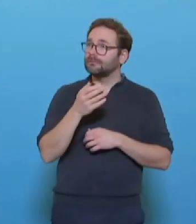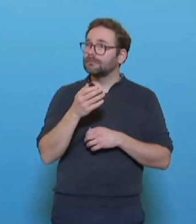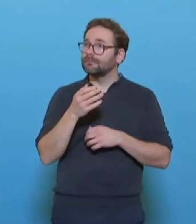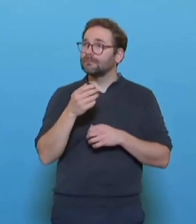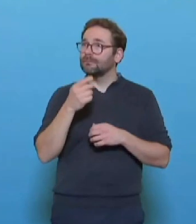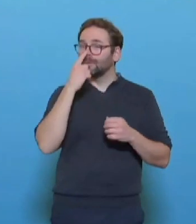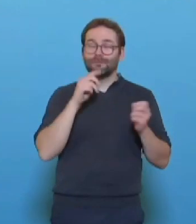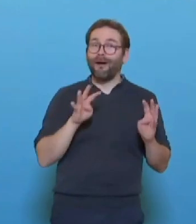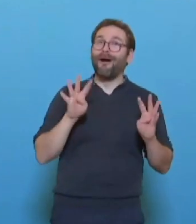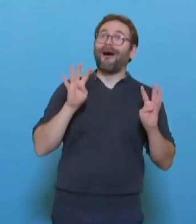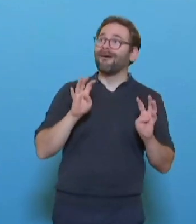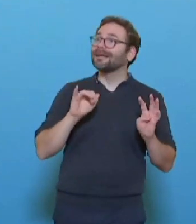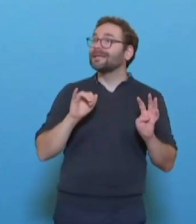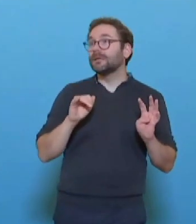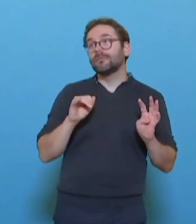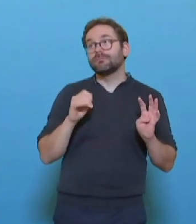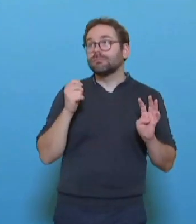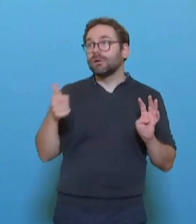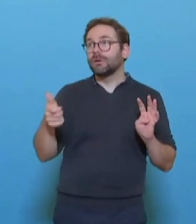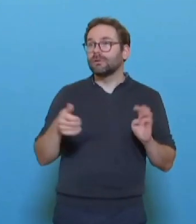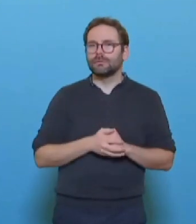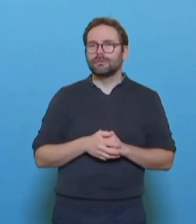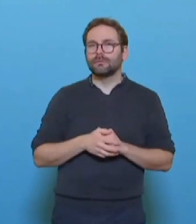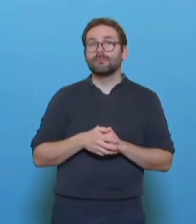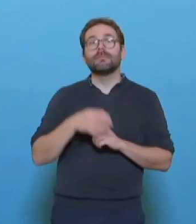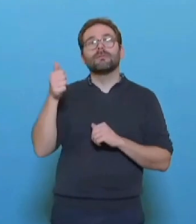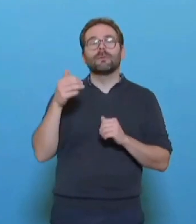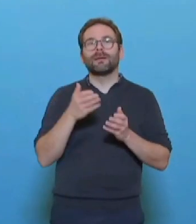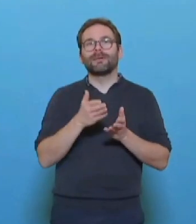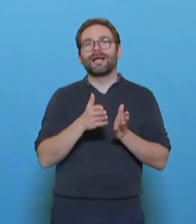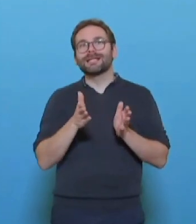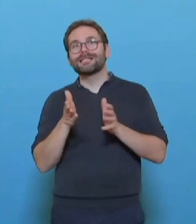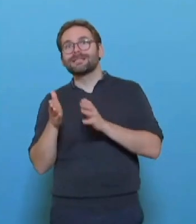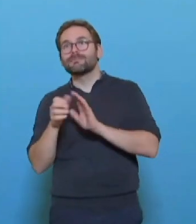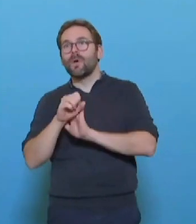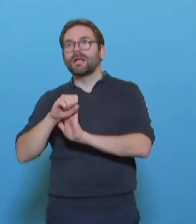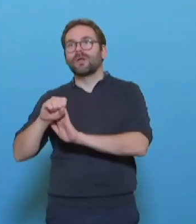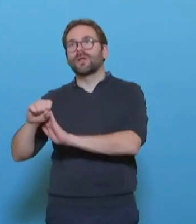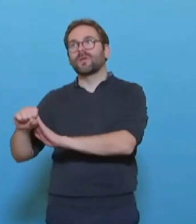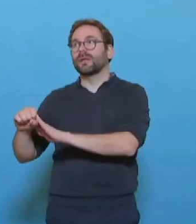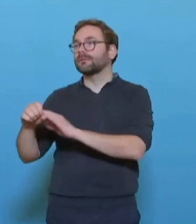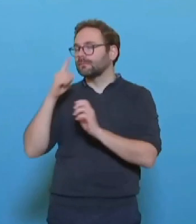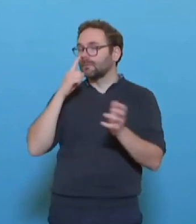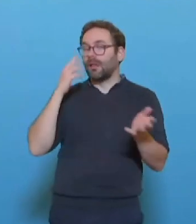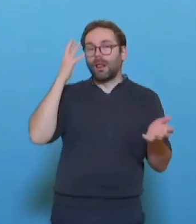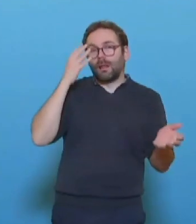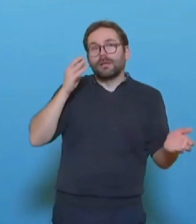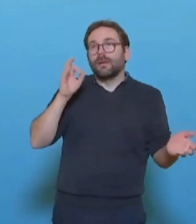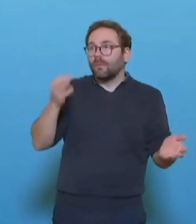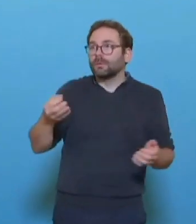mais ce glissement à droite n'est pas sans nous inquiéter. Et ce qui m'inquiète encore